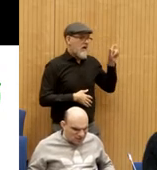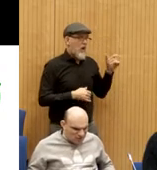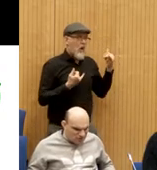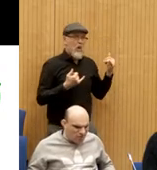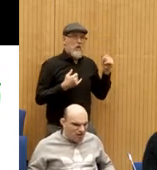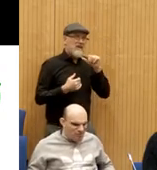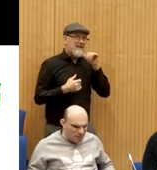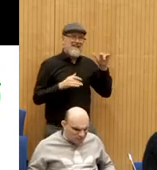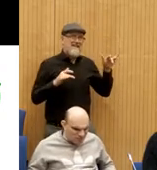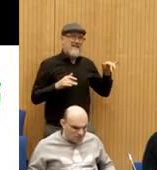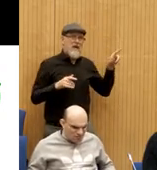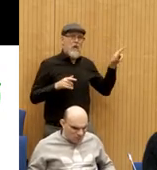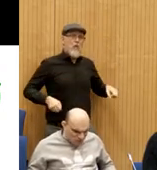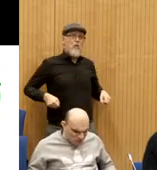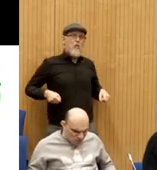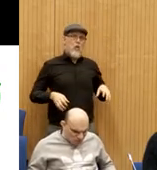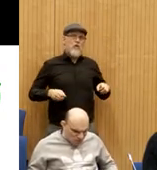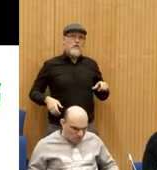Rollstuhltaxi zur Arbeit.